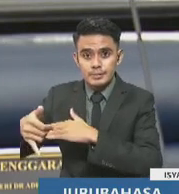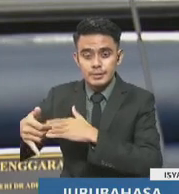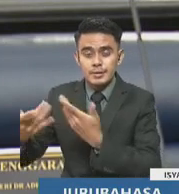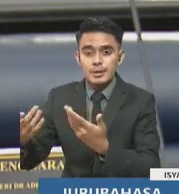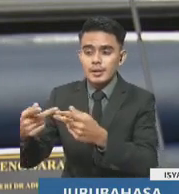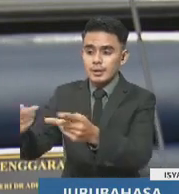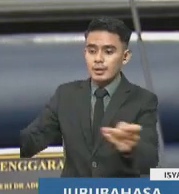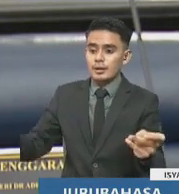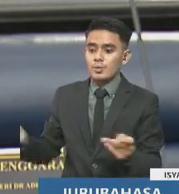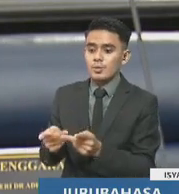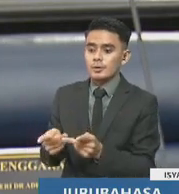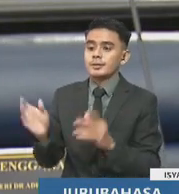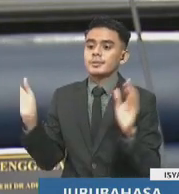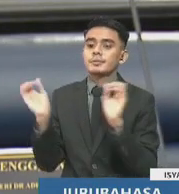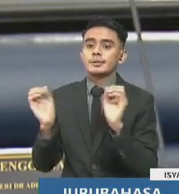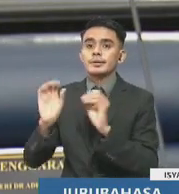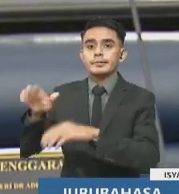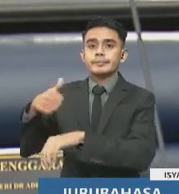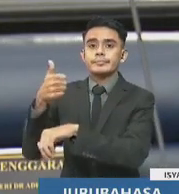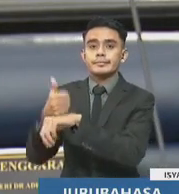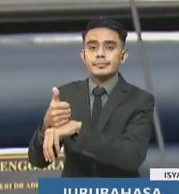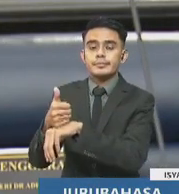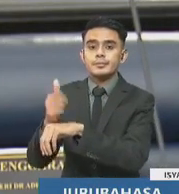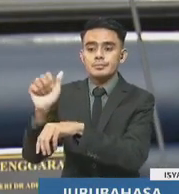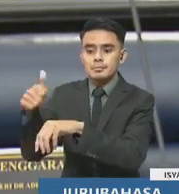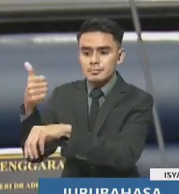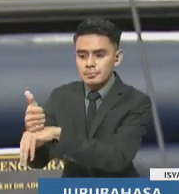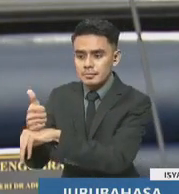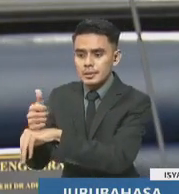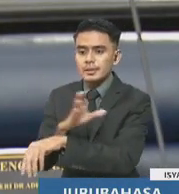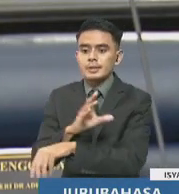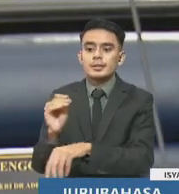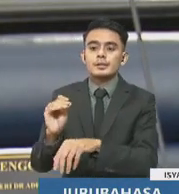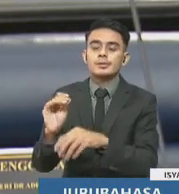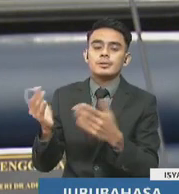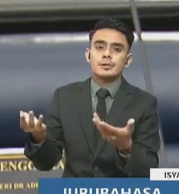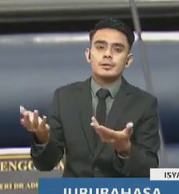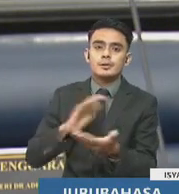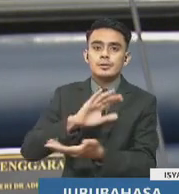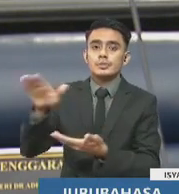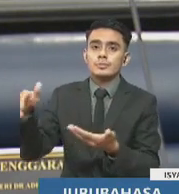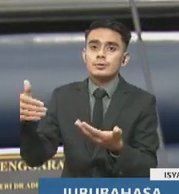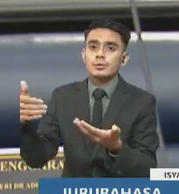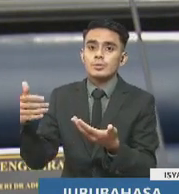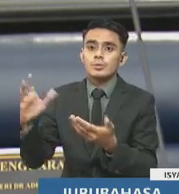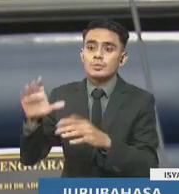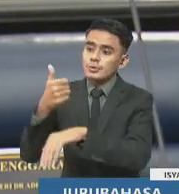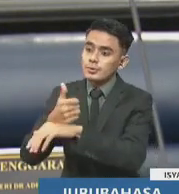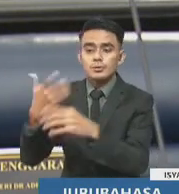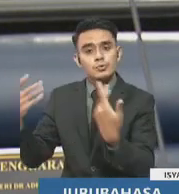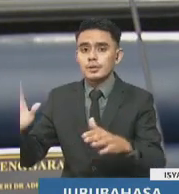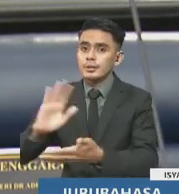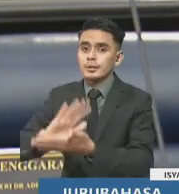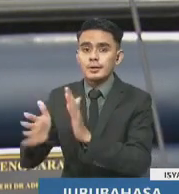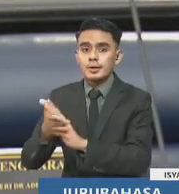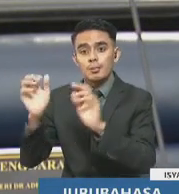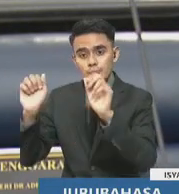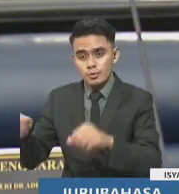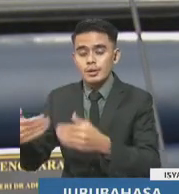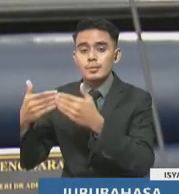mana tidak lagi ada appointment ataupun semua yang dah minta temu janji dah diselesaikan,